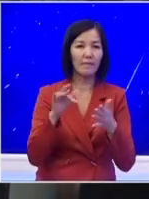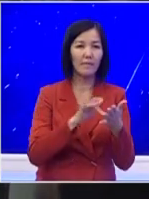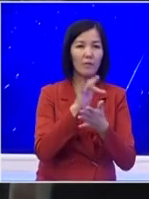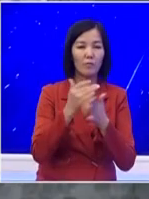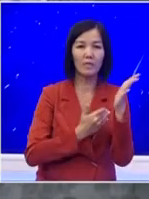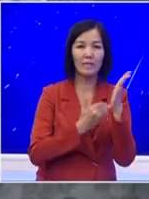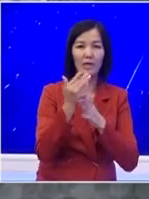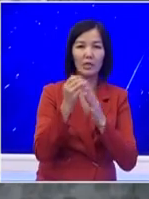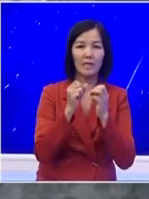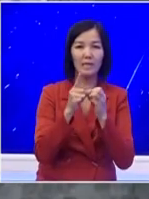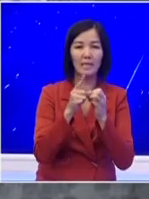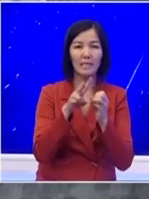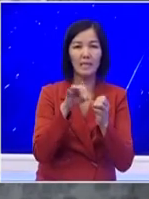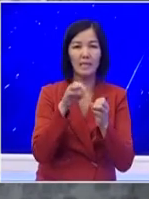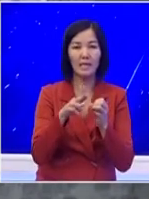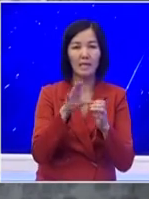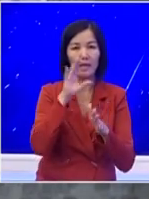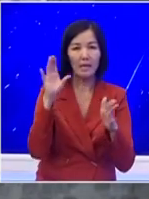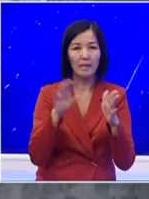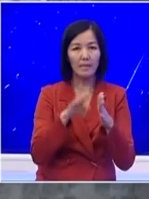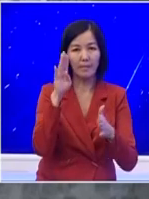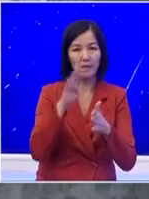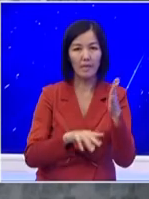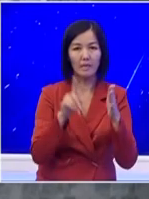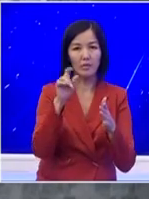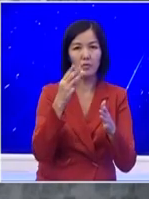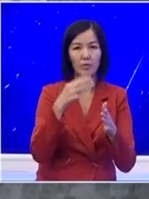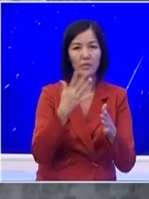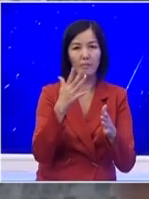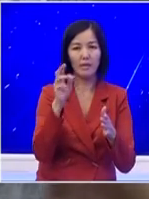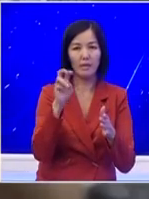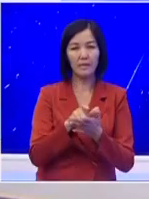старше 11 лет. Несоблюдение правила карается штрафом в 135 евро.